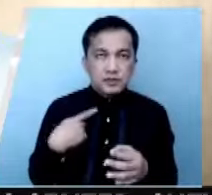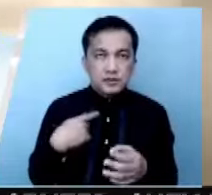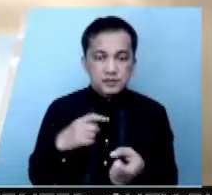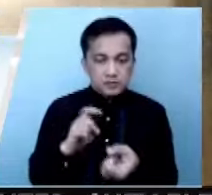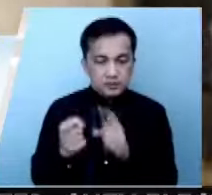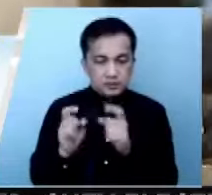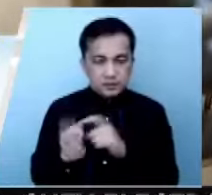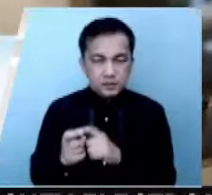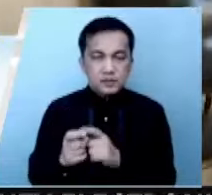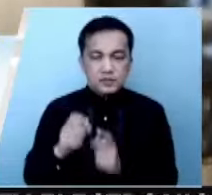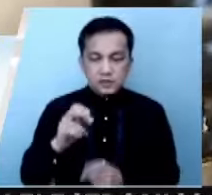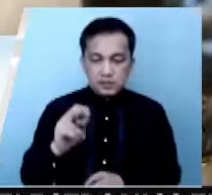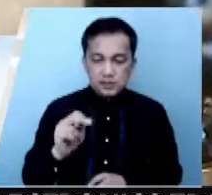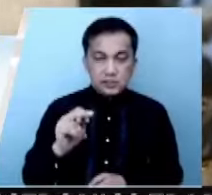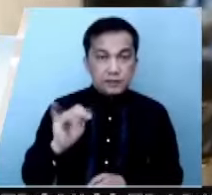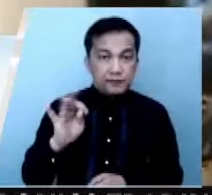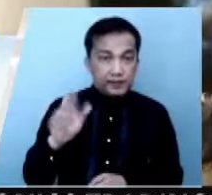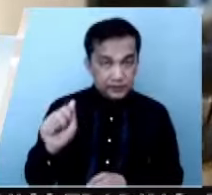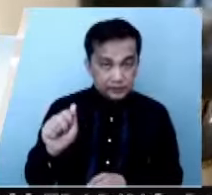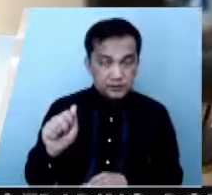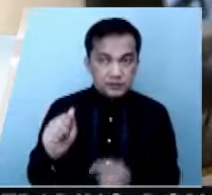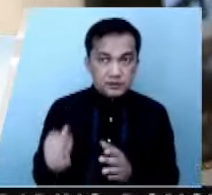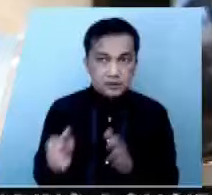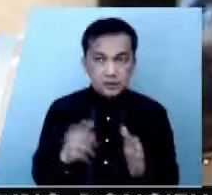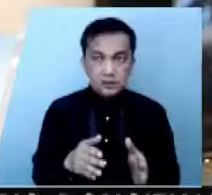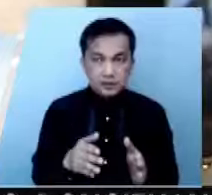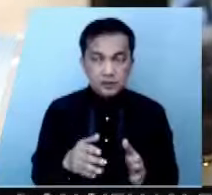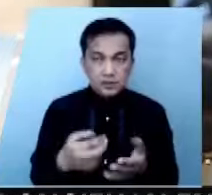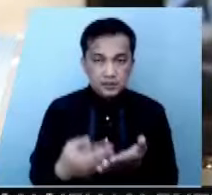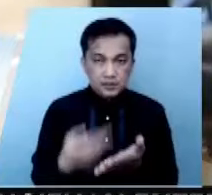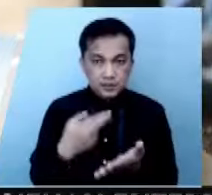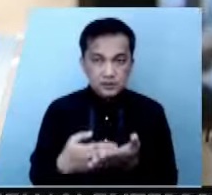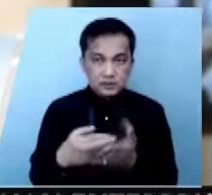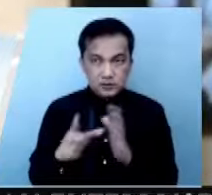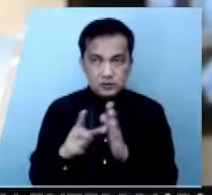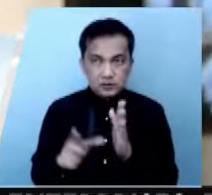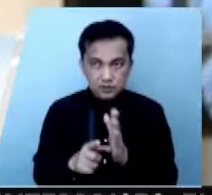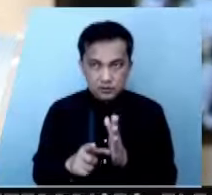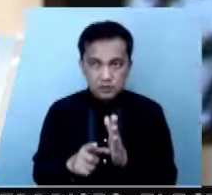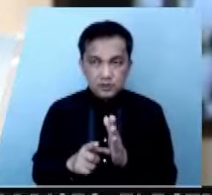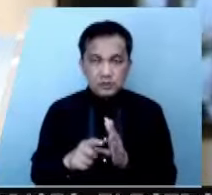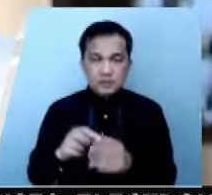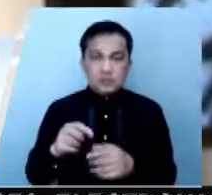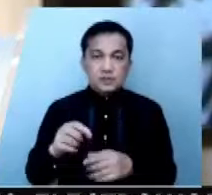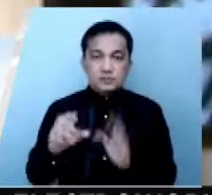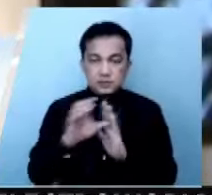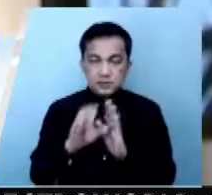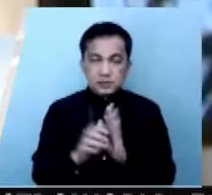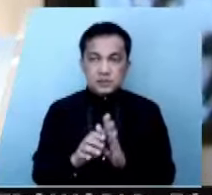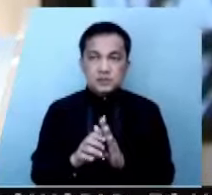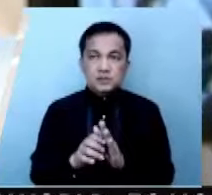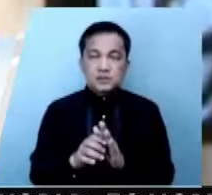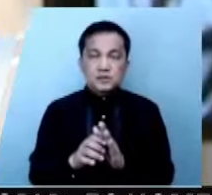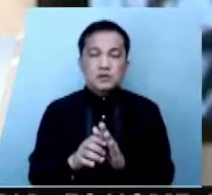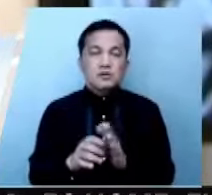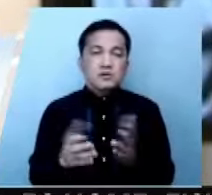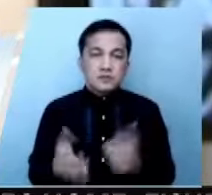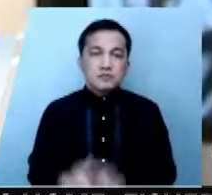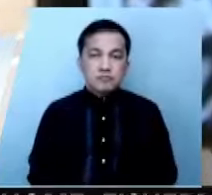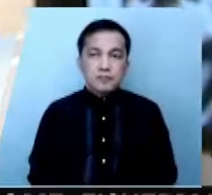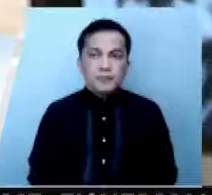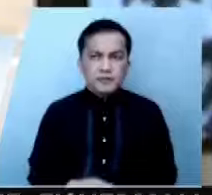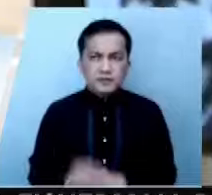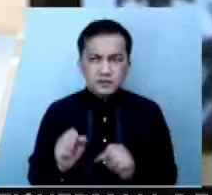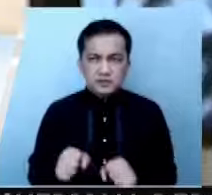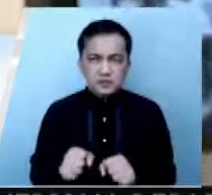NFA at sa Rice Tariffication, sa NFA Charter at saka sa Rice Tariffication Law,